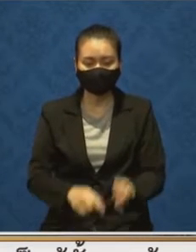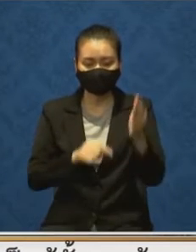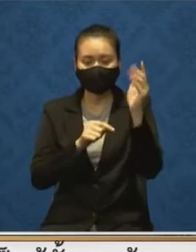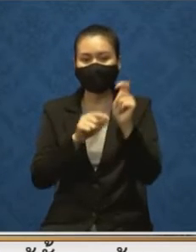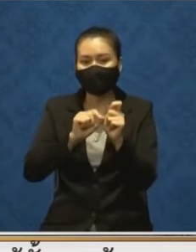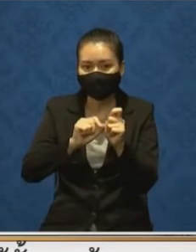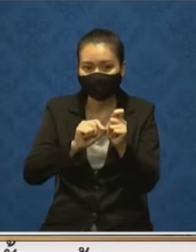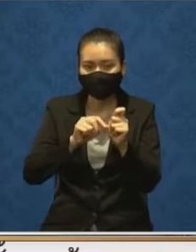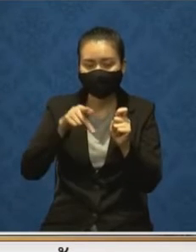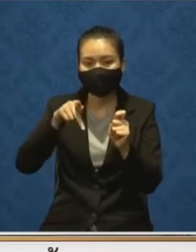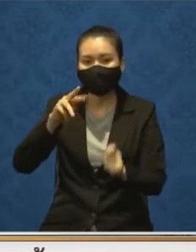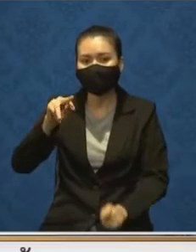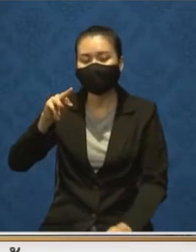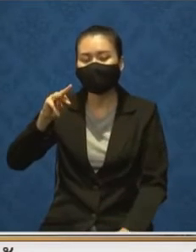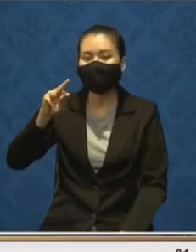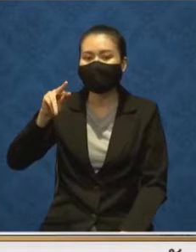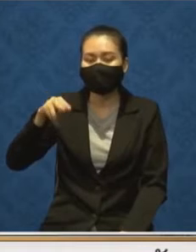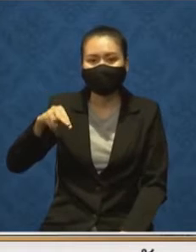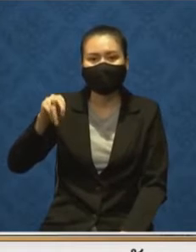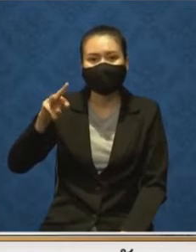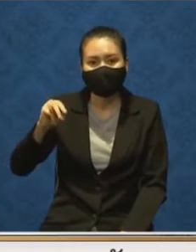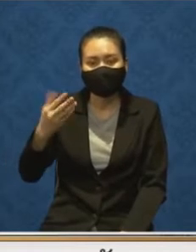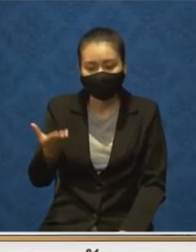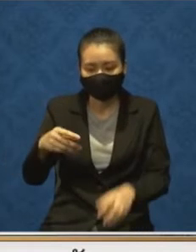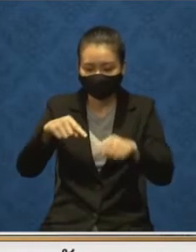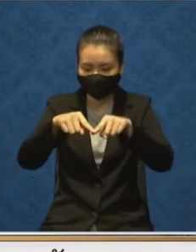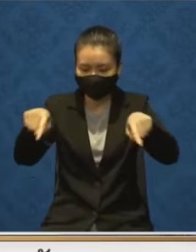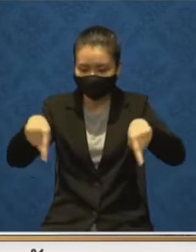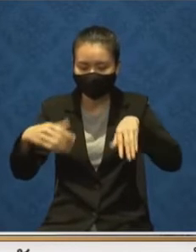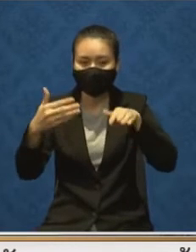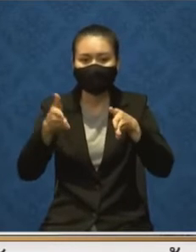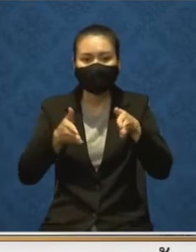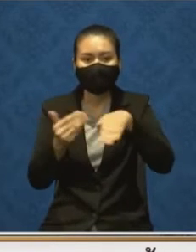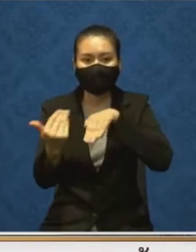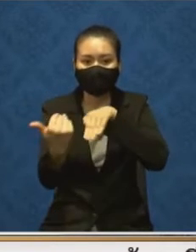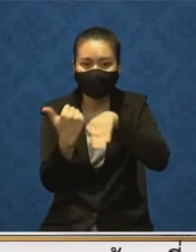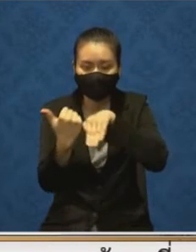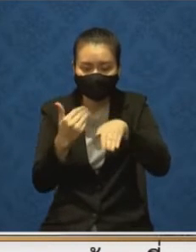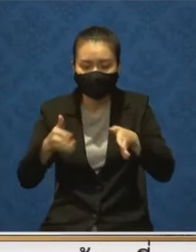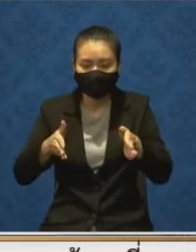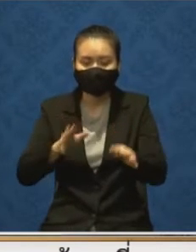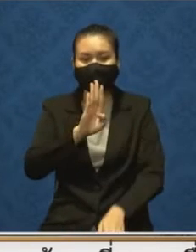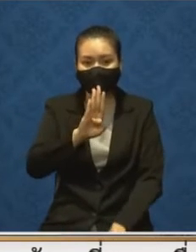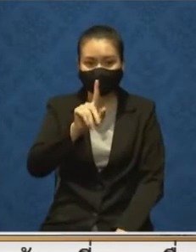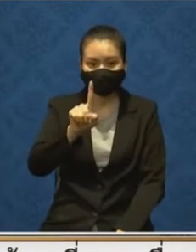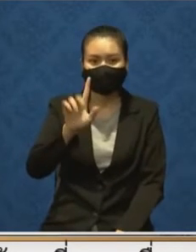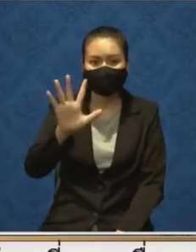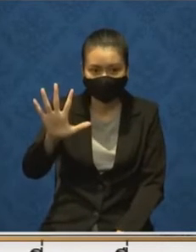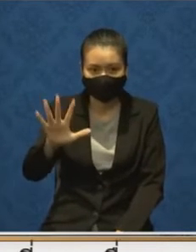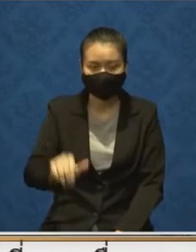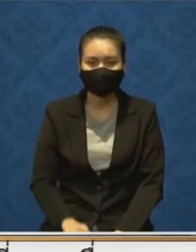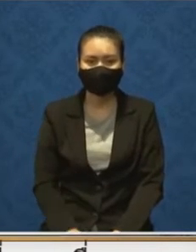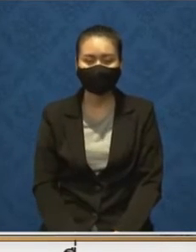พนมจังหวัดสุราษฎร์ธานีเรื่องของทางหลวงแผ่นดินหมายเลข415